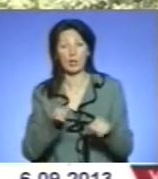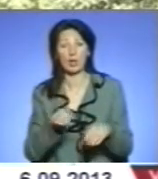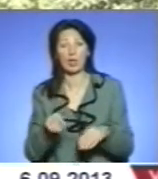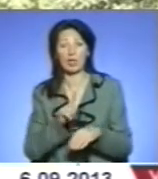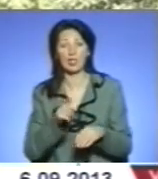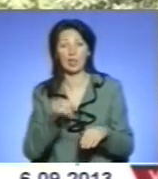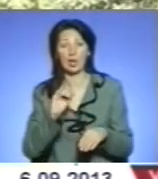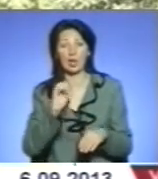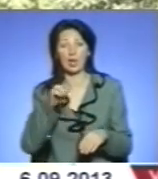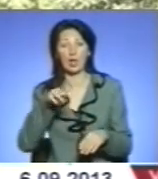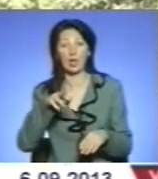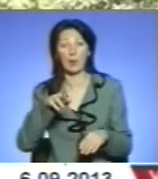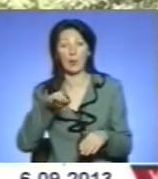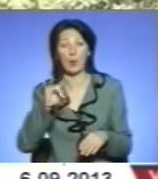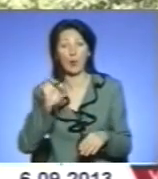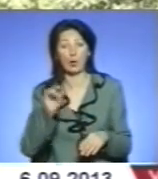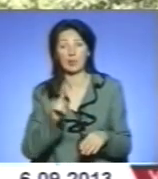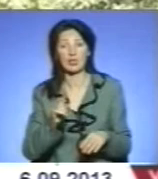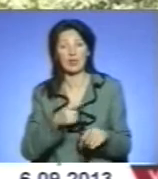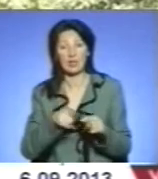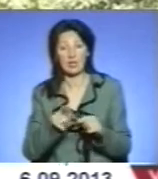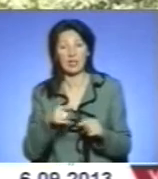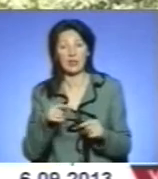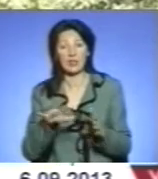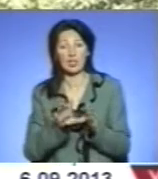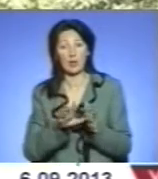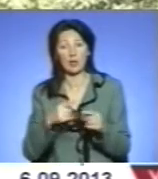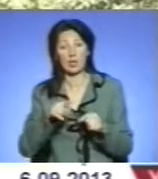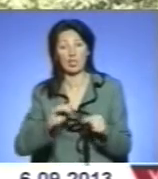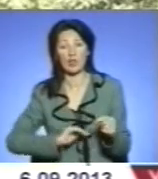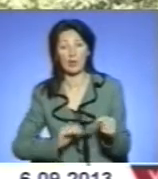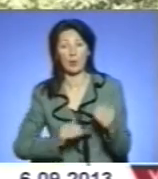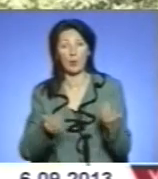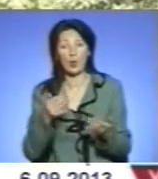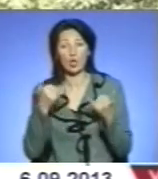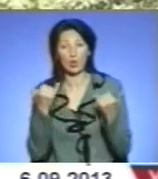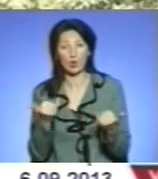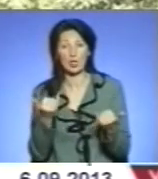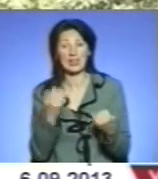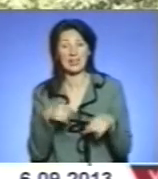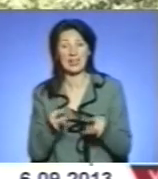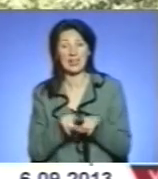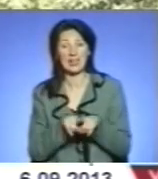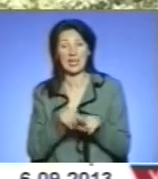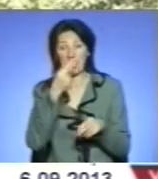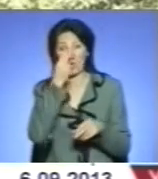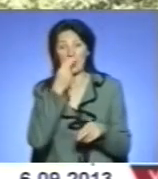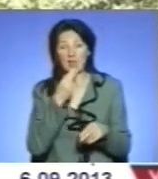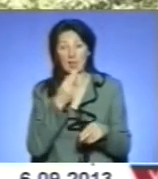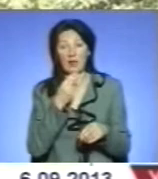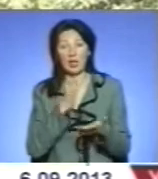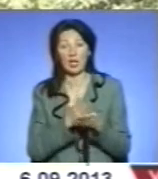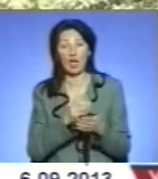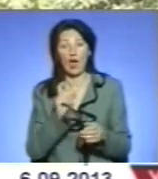ламп, повірте, інших фірм. От. Може, сьогодні не такі навики є в людей, але